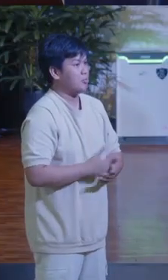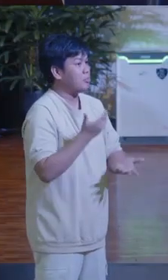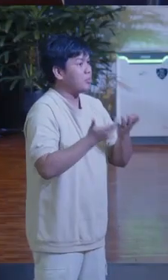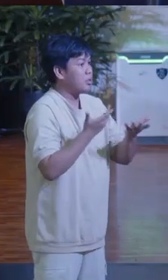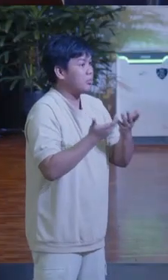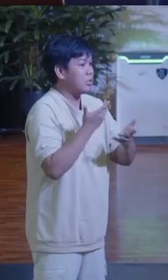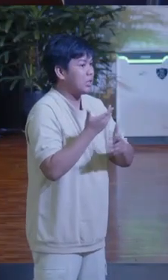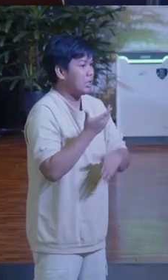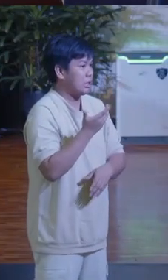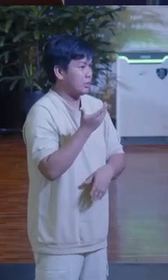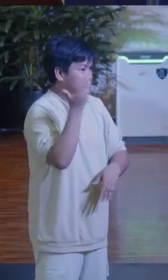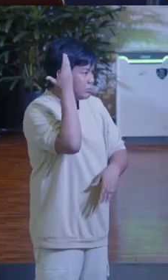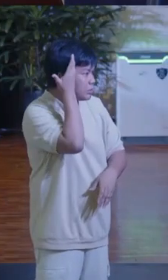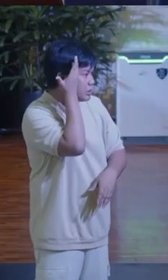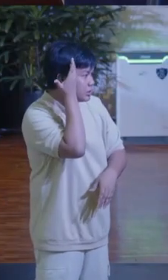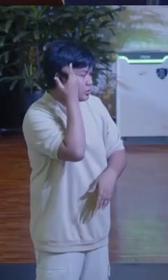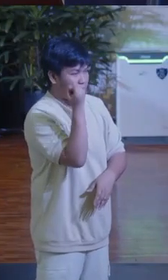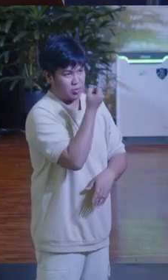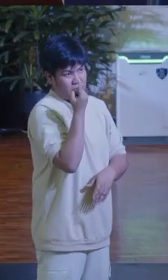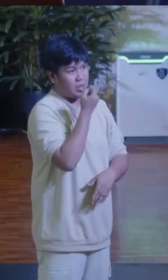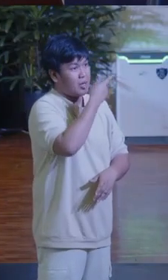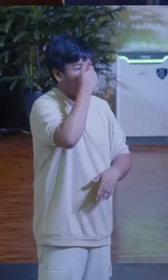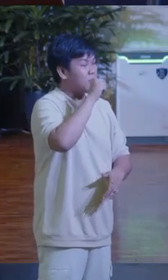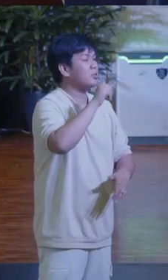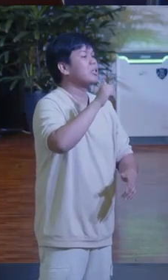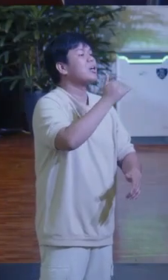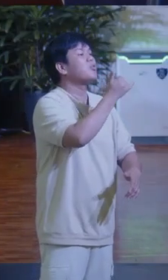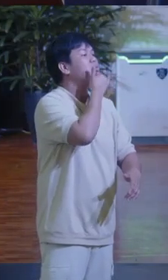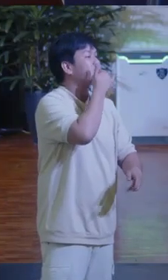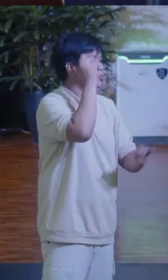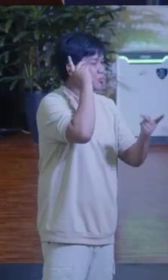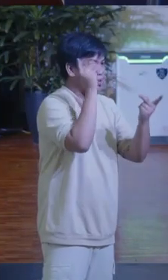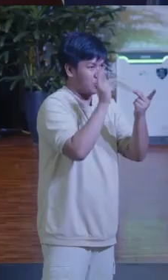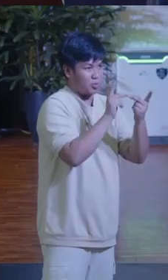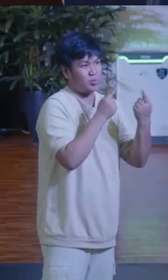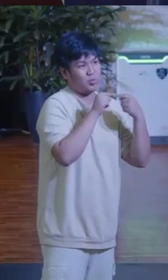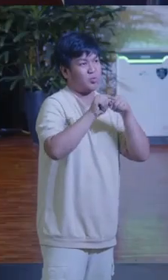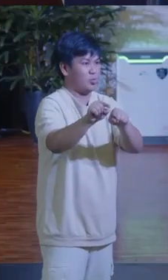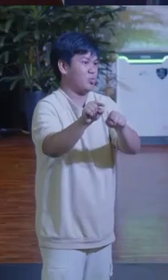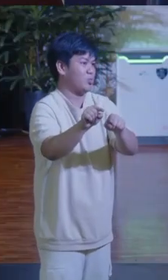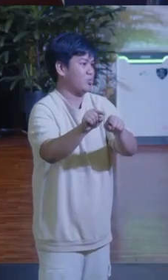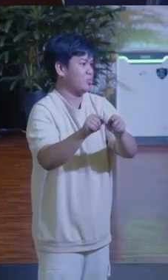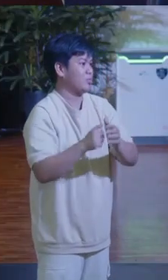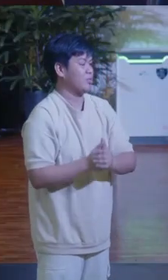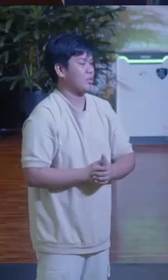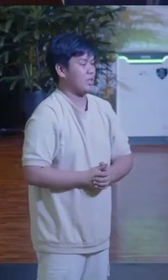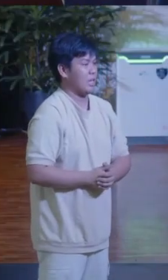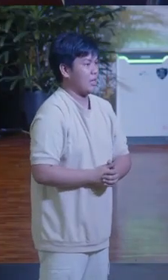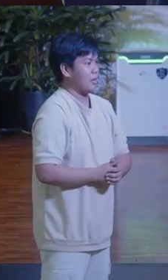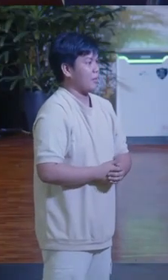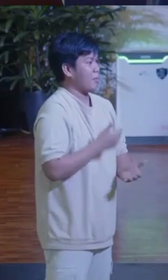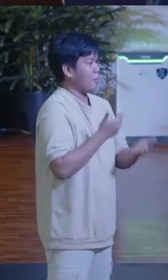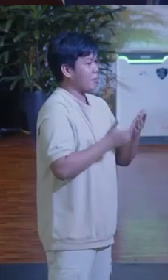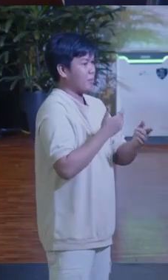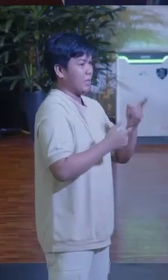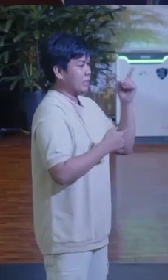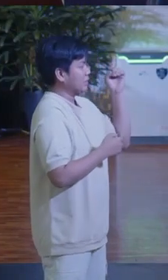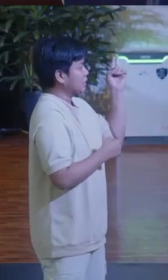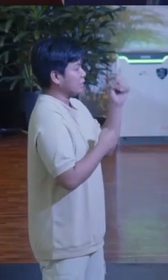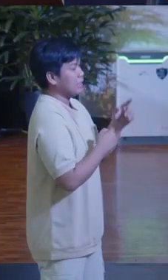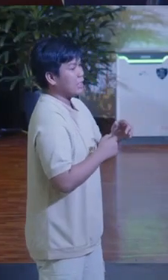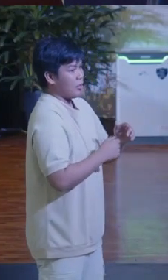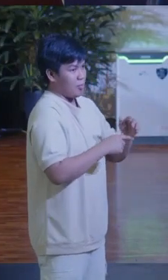sa kanila sapagkat iba ang kanilang tinuturo. Sila ay from the circumcision